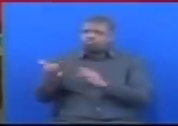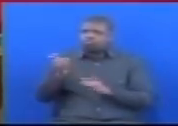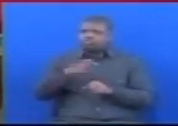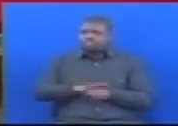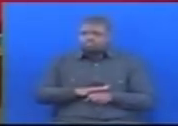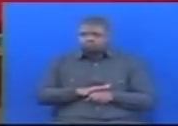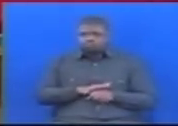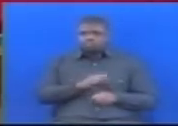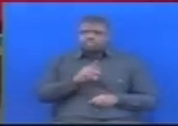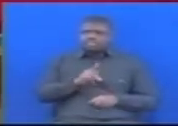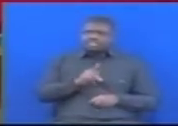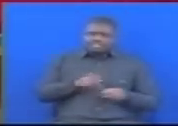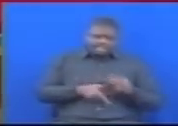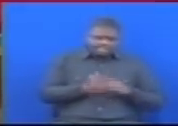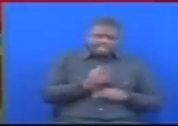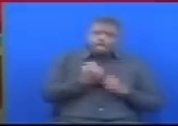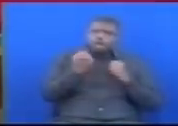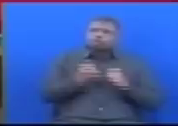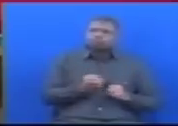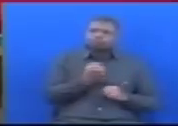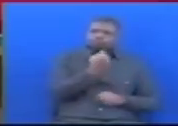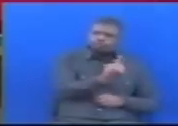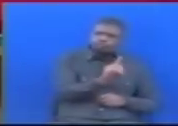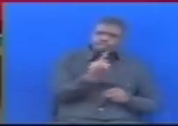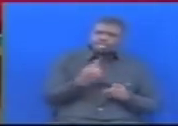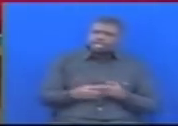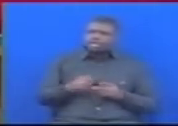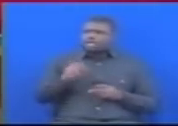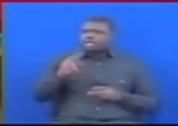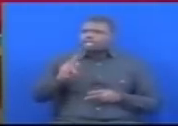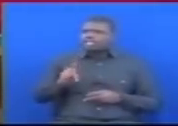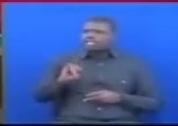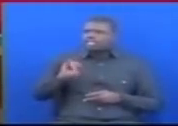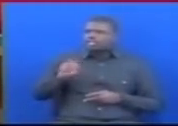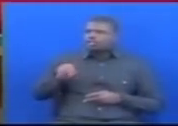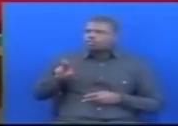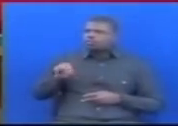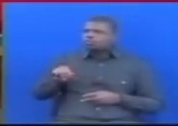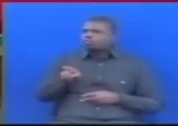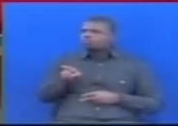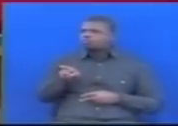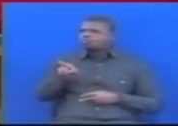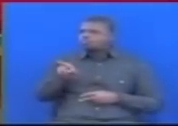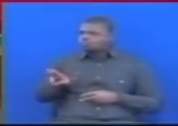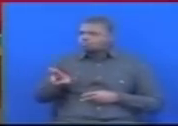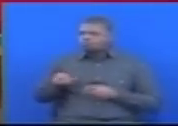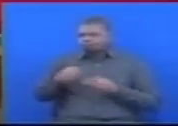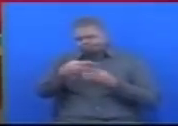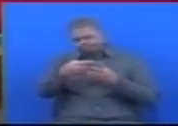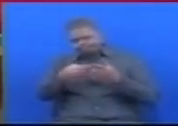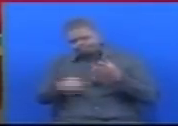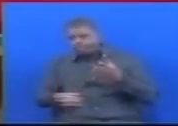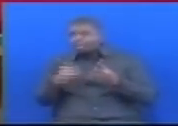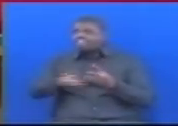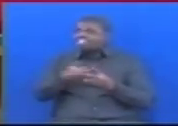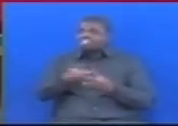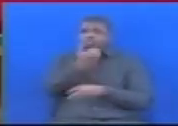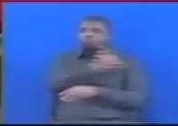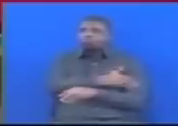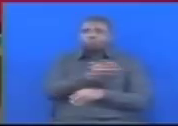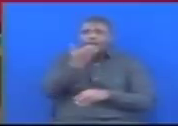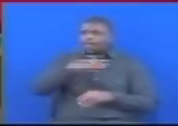kata za Kinungu, Nguvu Moja, Mwanashimba, Nanga, Bukoko na Mbutu na kuacha wananchi wa vijiji zaidi ya 24 bila huduma ya